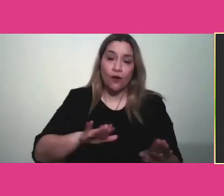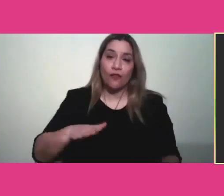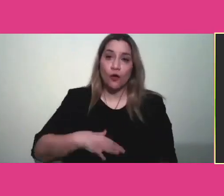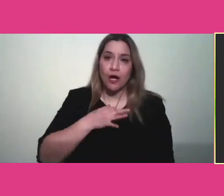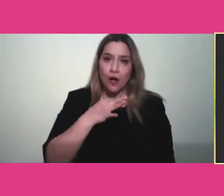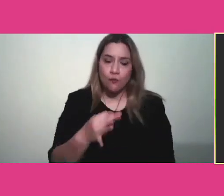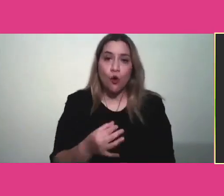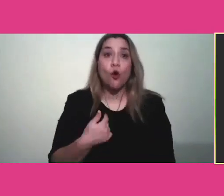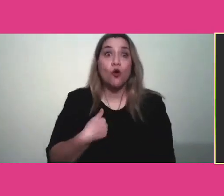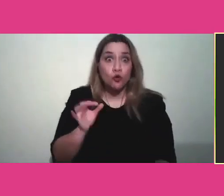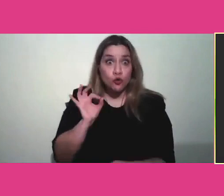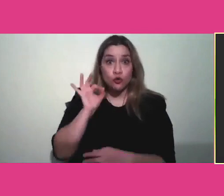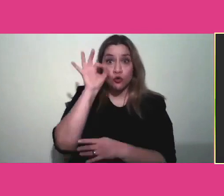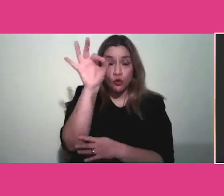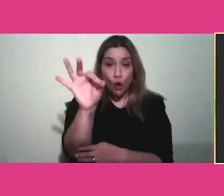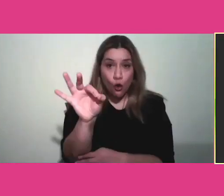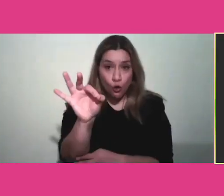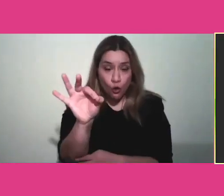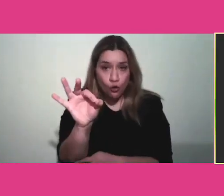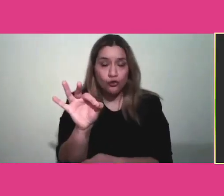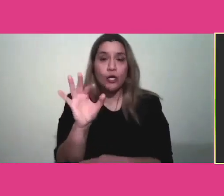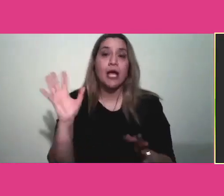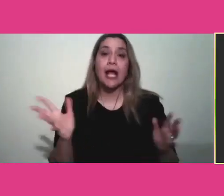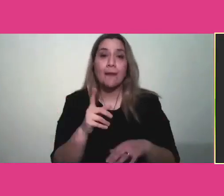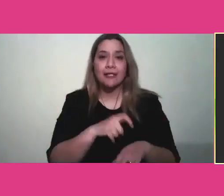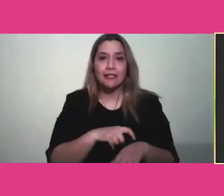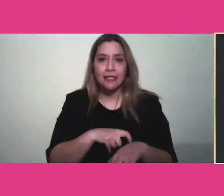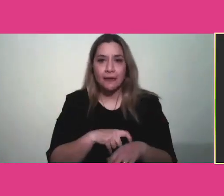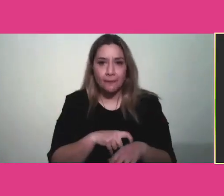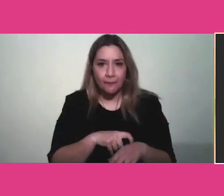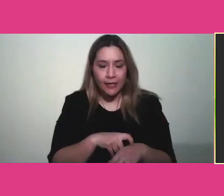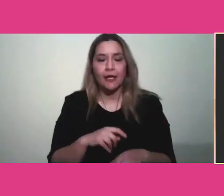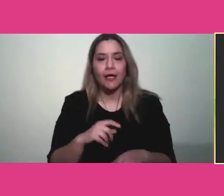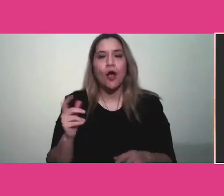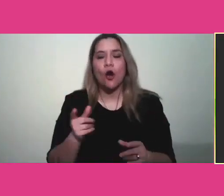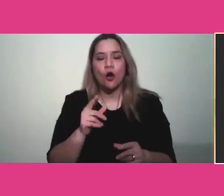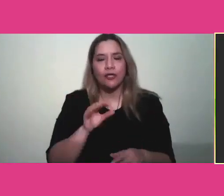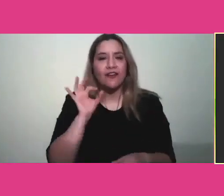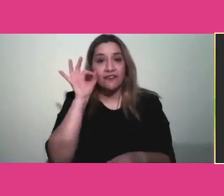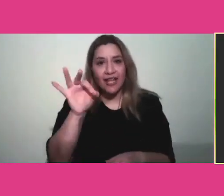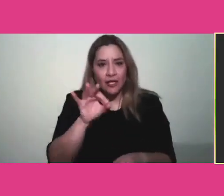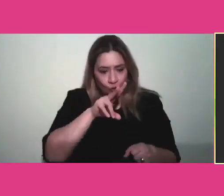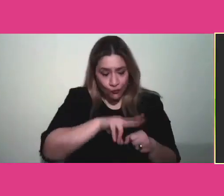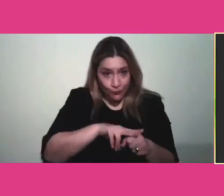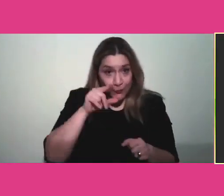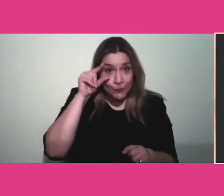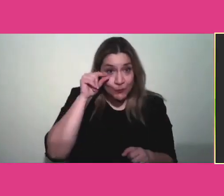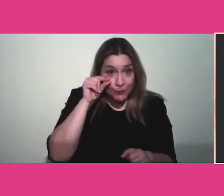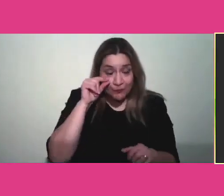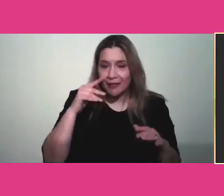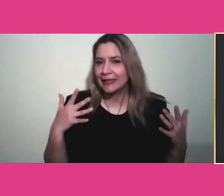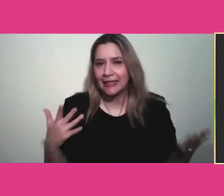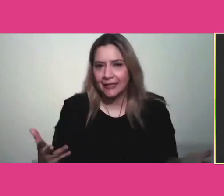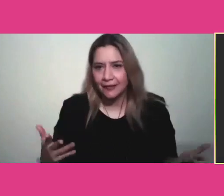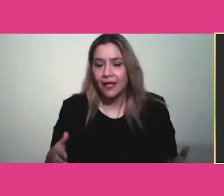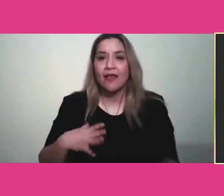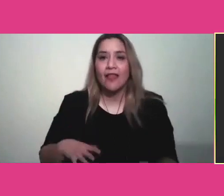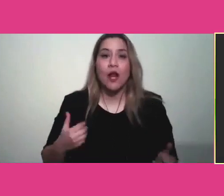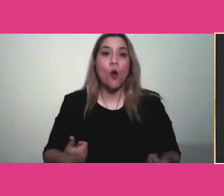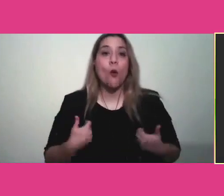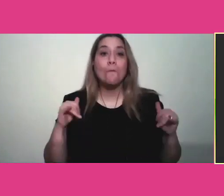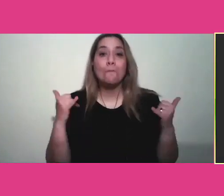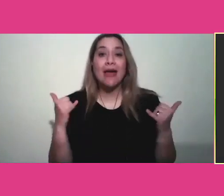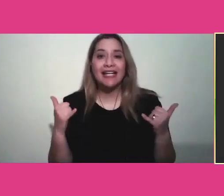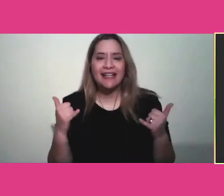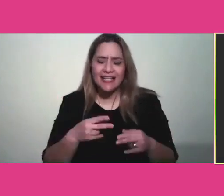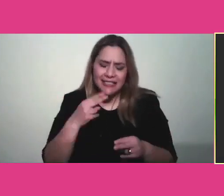ο μεγάλος μου στόχος, κλείνοντας τα μάτια κάποια στιγμή από αυτή τη ζωή, είναι το παιχνίδι να αποτελέσει ένα